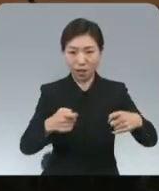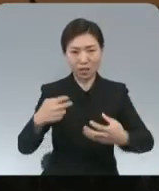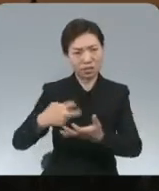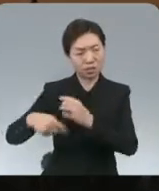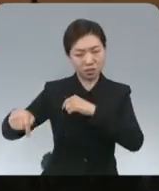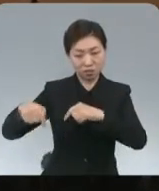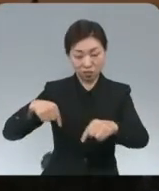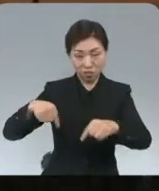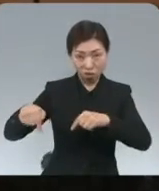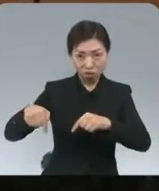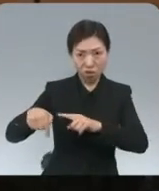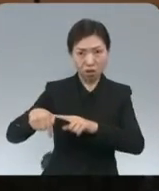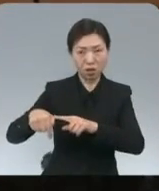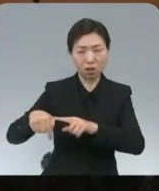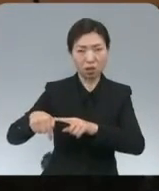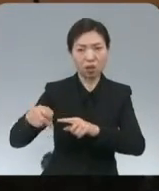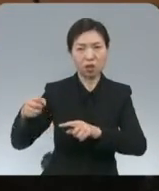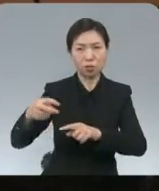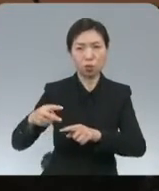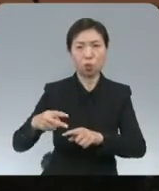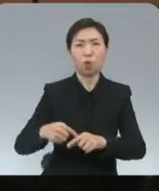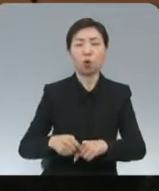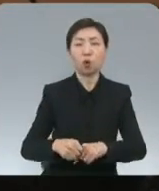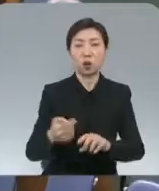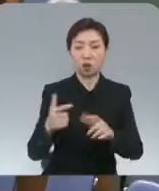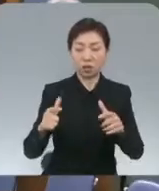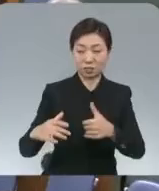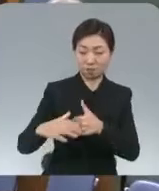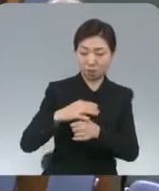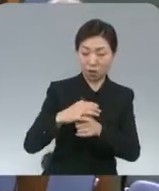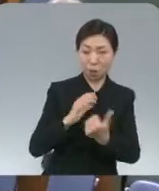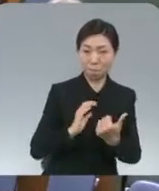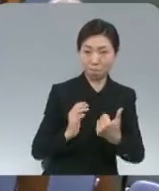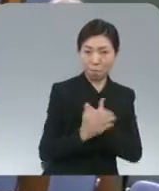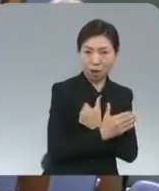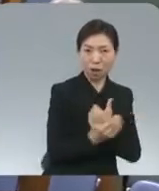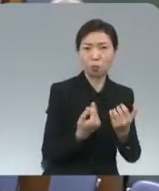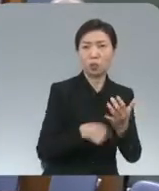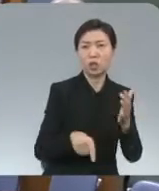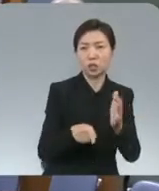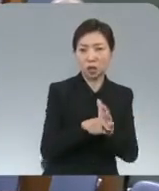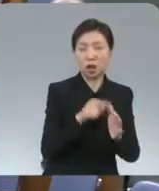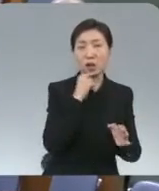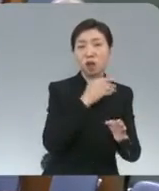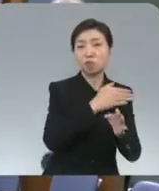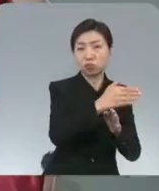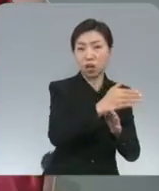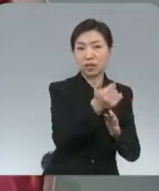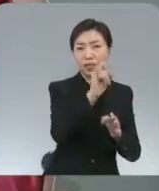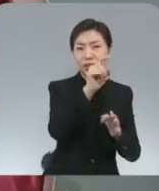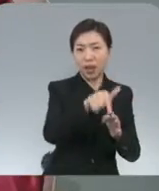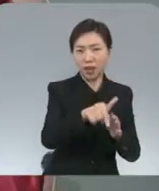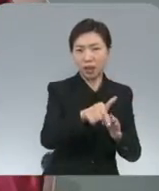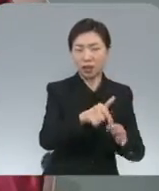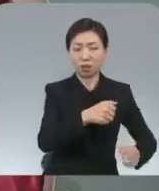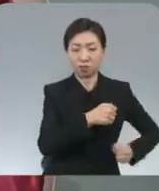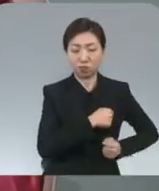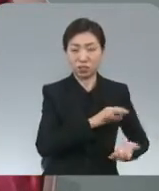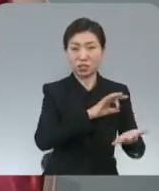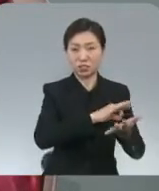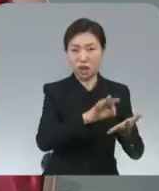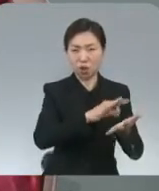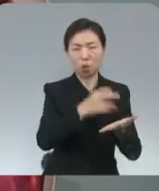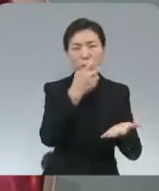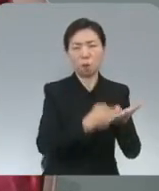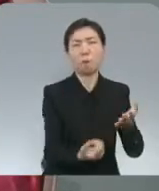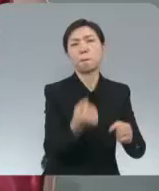深刻な危険をもたらしていると非難しましたまた発汗が核兵器の先制使用を法制化